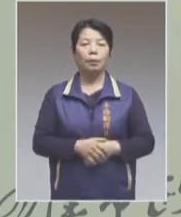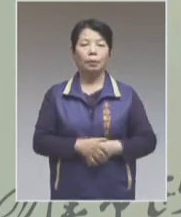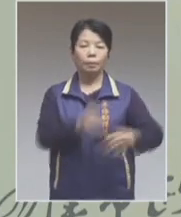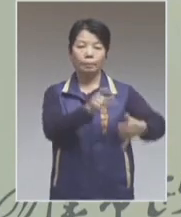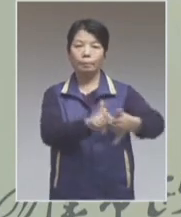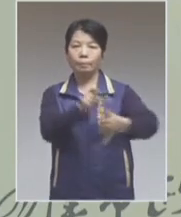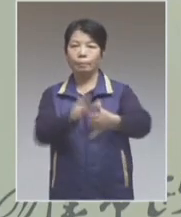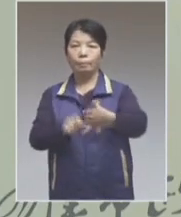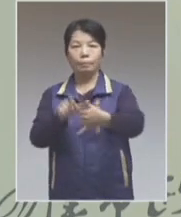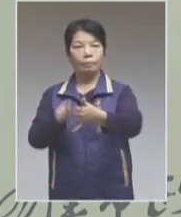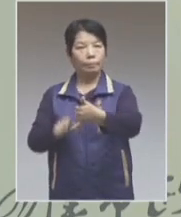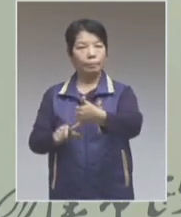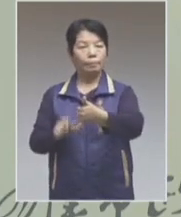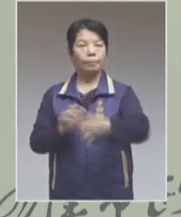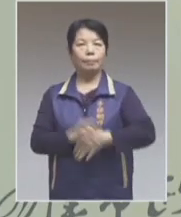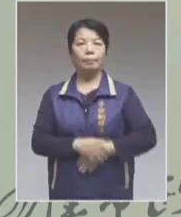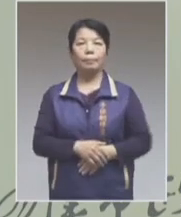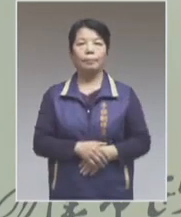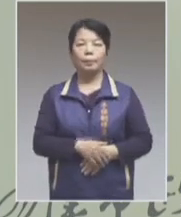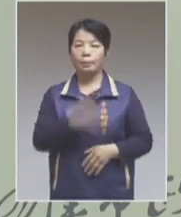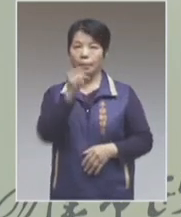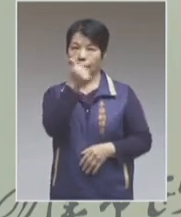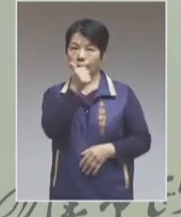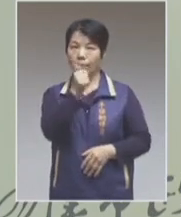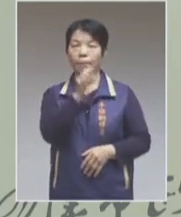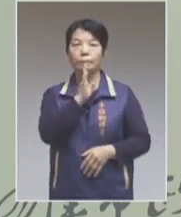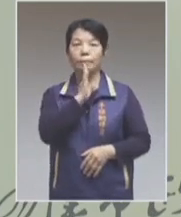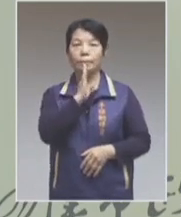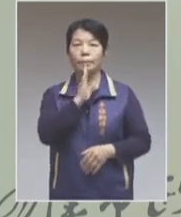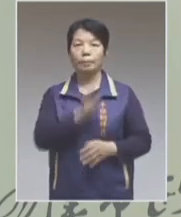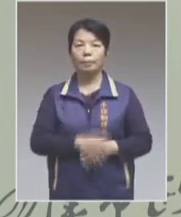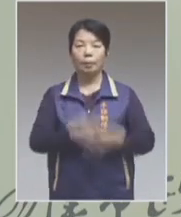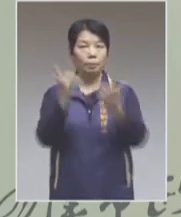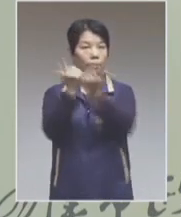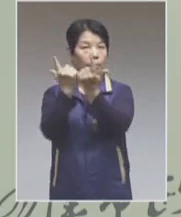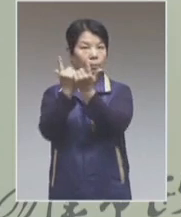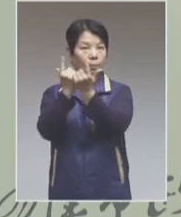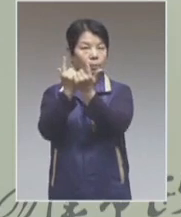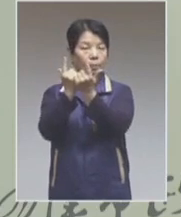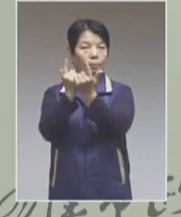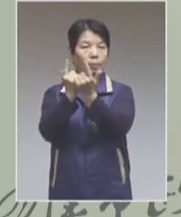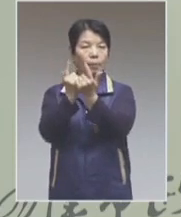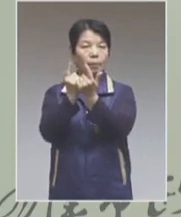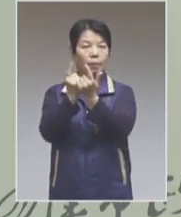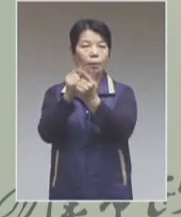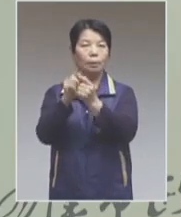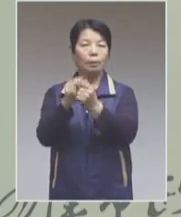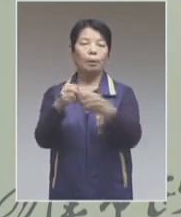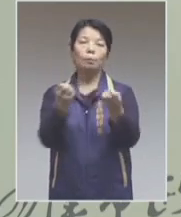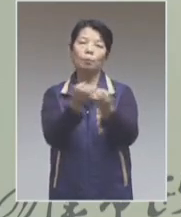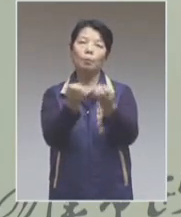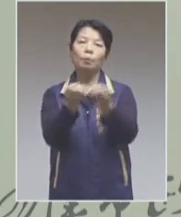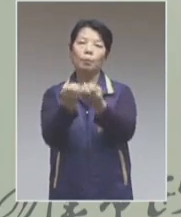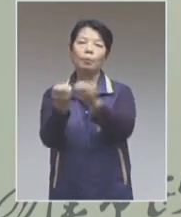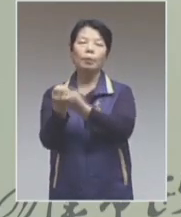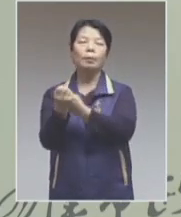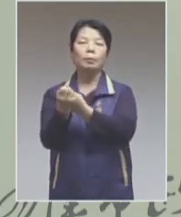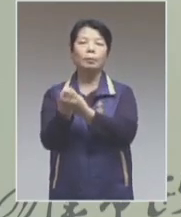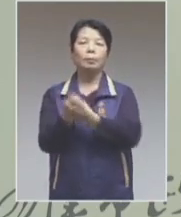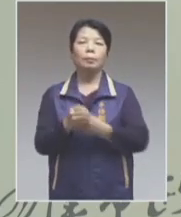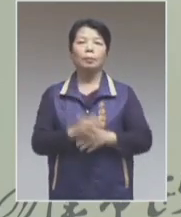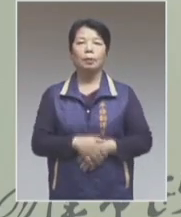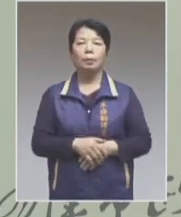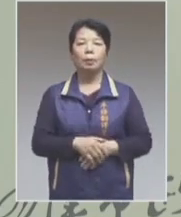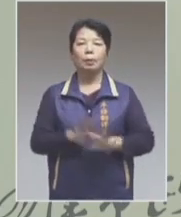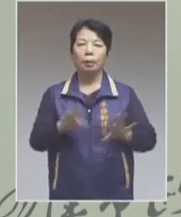哦、那尤其在在北部地区、哦、多多少少还是有一些我们